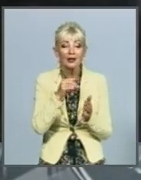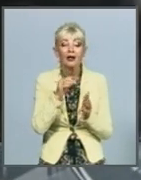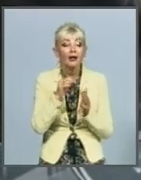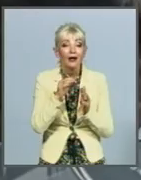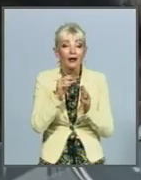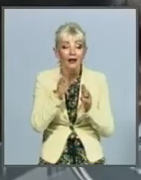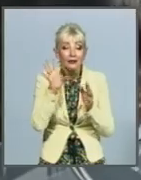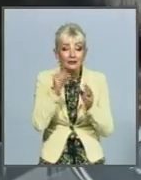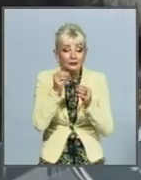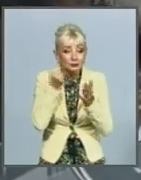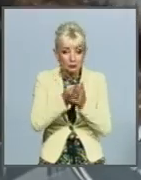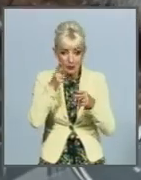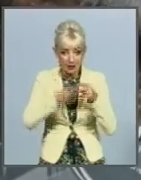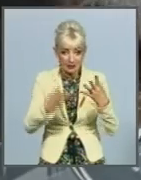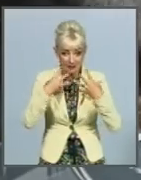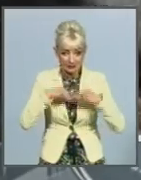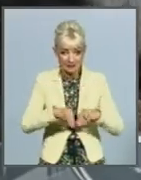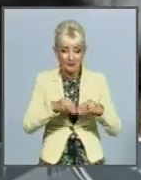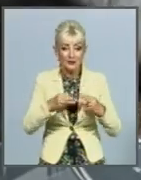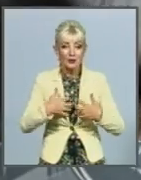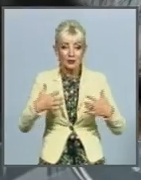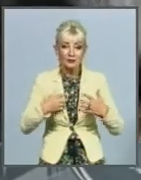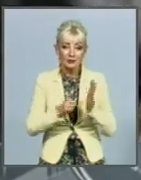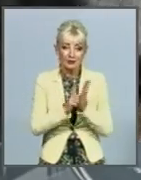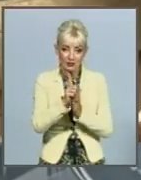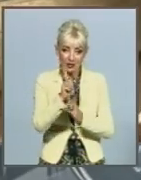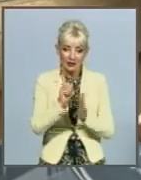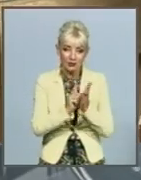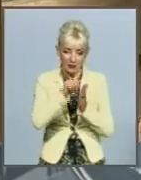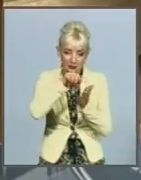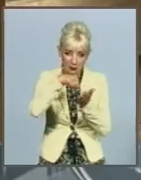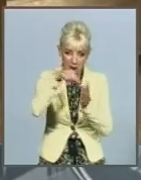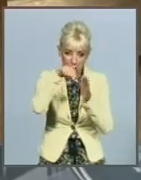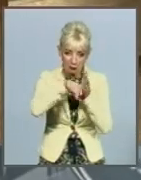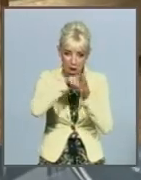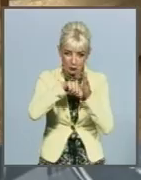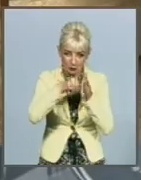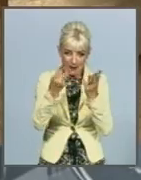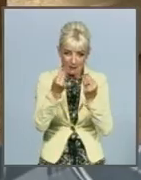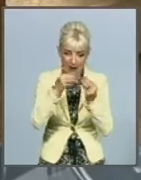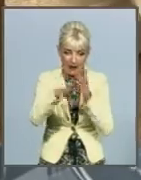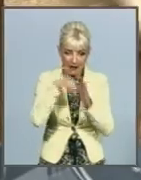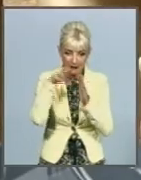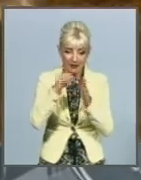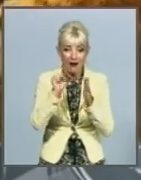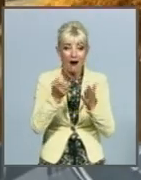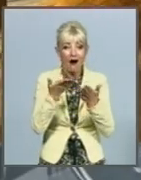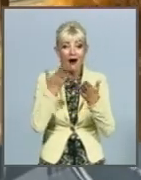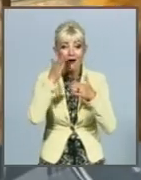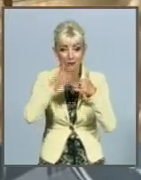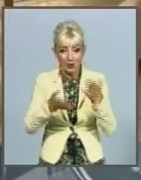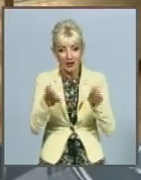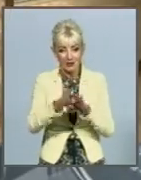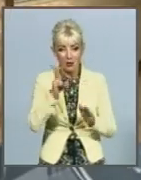такої приємної справи. Звичайно, тварини спочатку починають виїдати смачну та соковиту м'якоть і тільки наостанок залишають